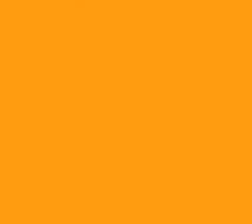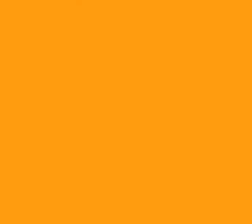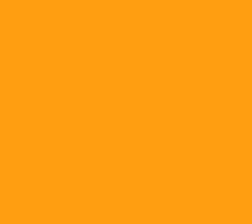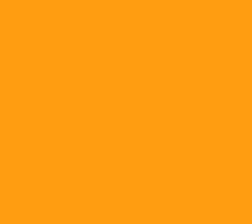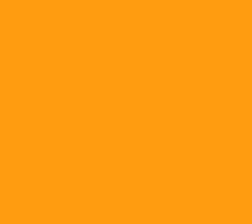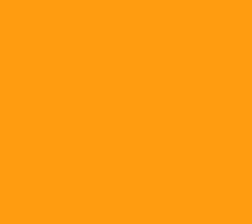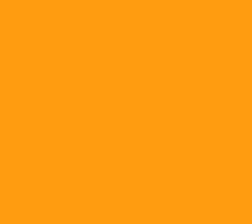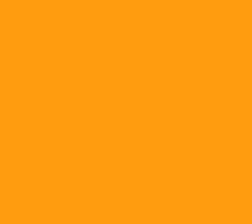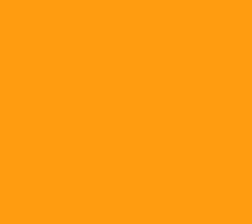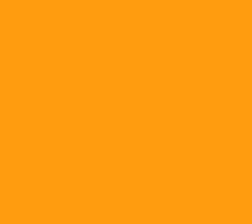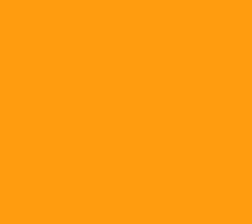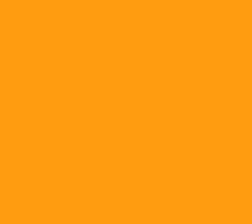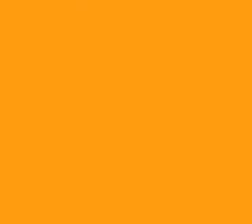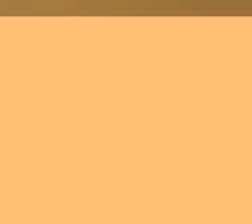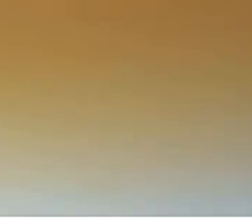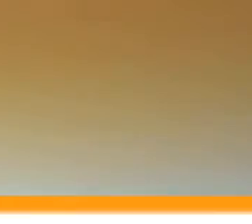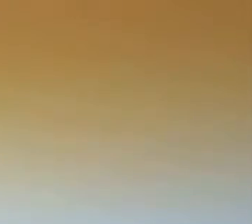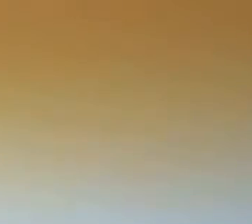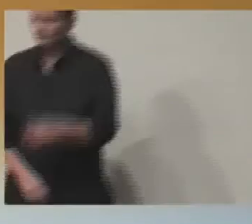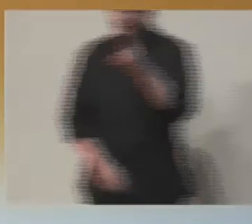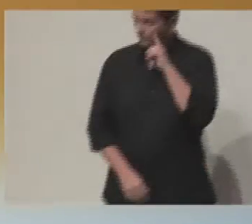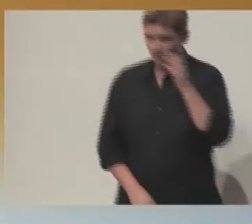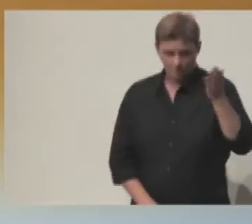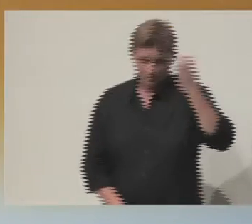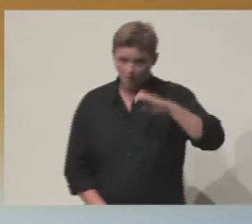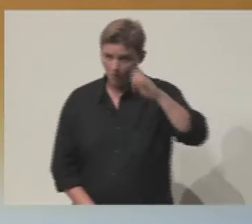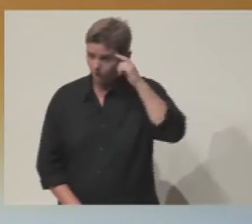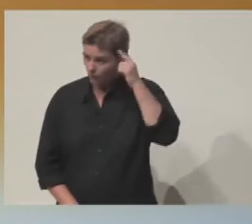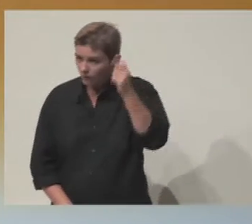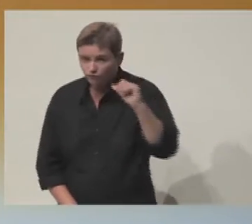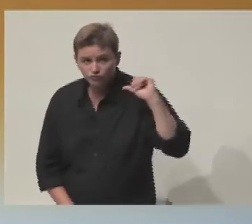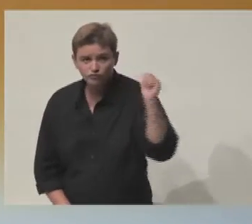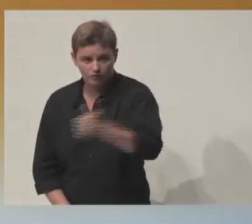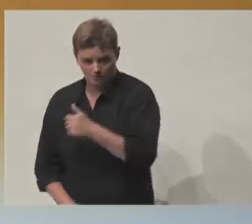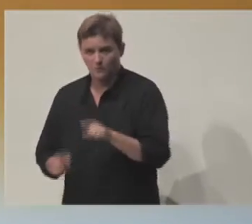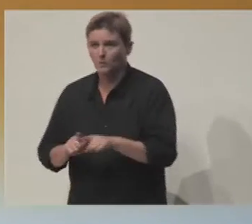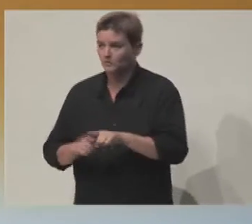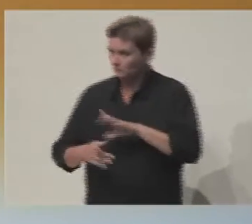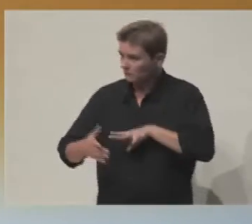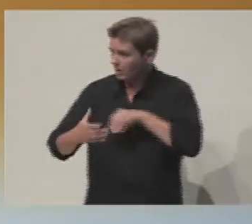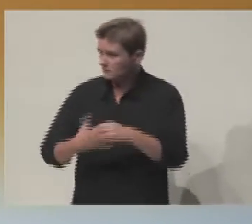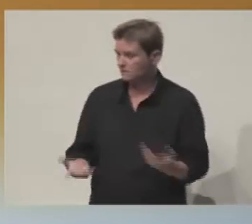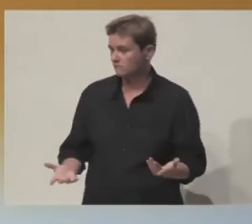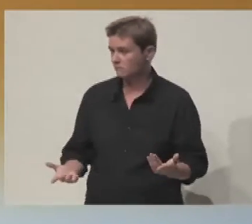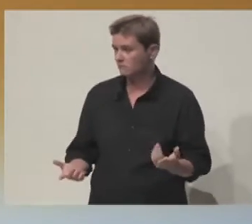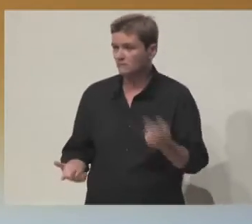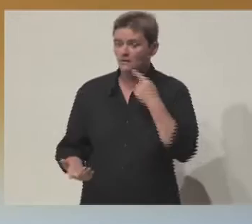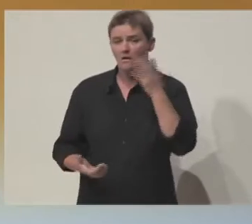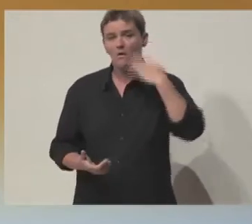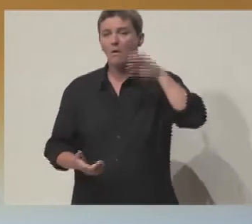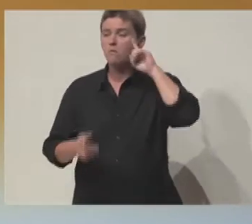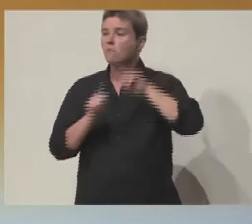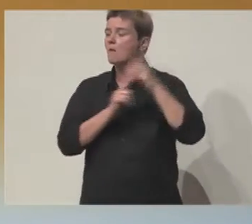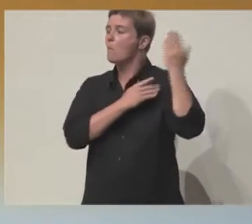parce que c'est nous regarde pas ce que ça n'est pas une affaire pour les autres